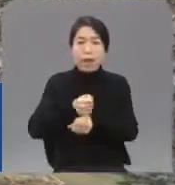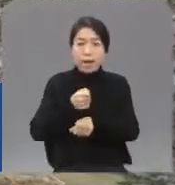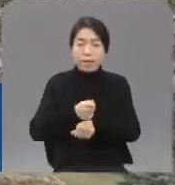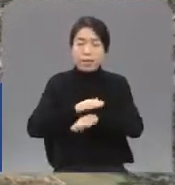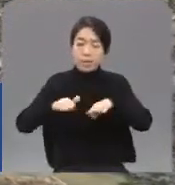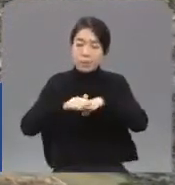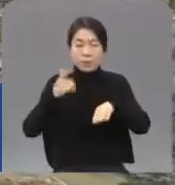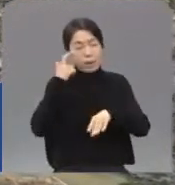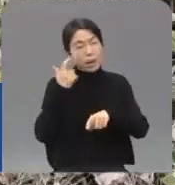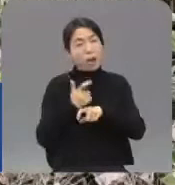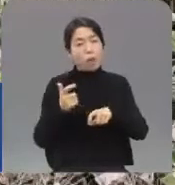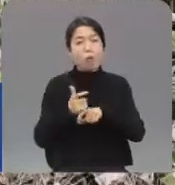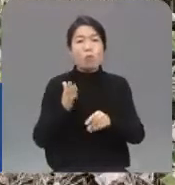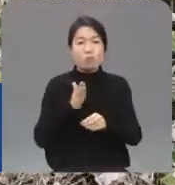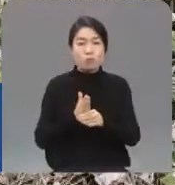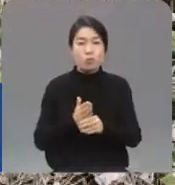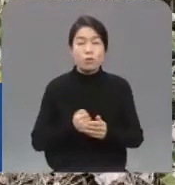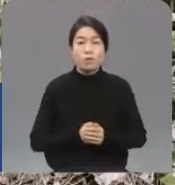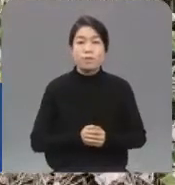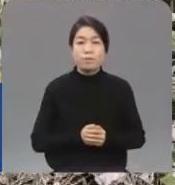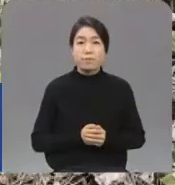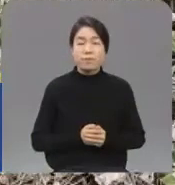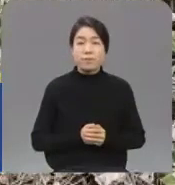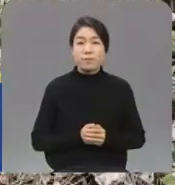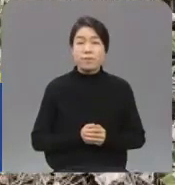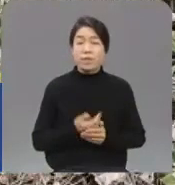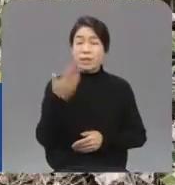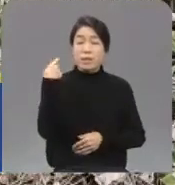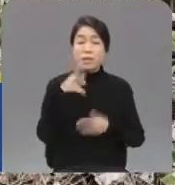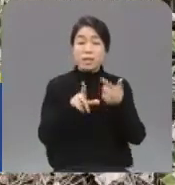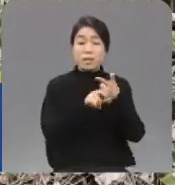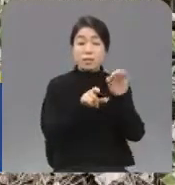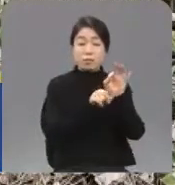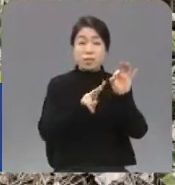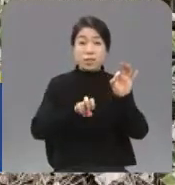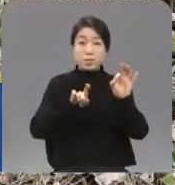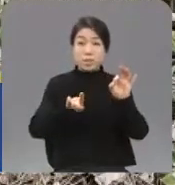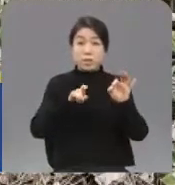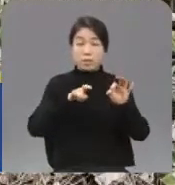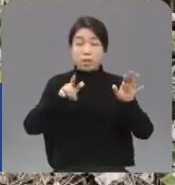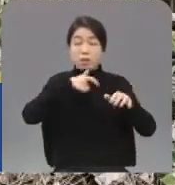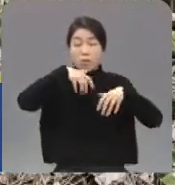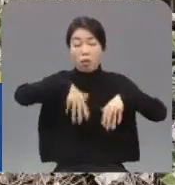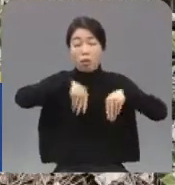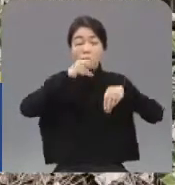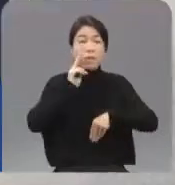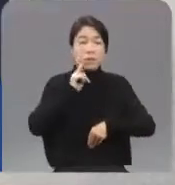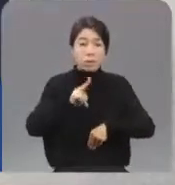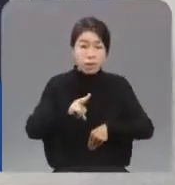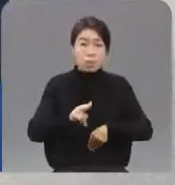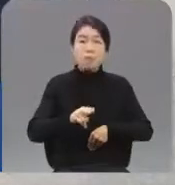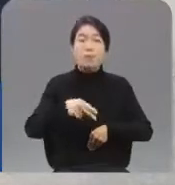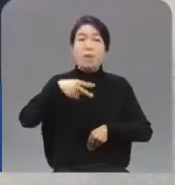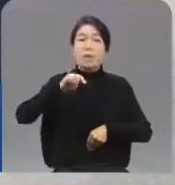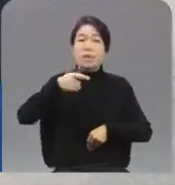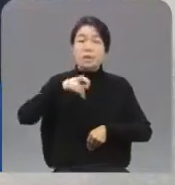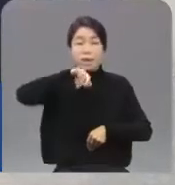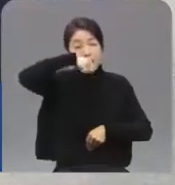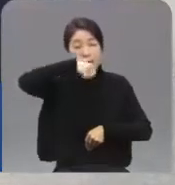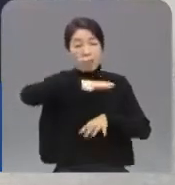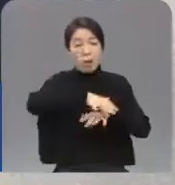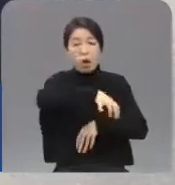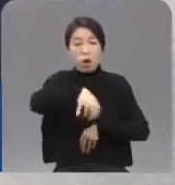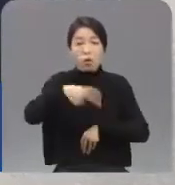마련에 고심하고 있습니다 공군은 지난 21일 가을 가뭄이 심각한 금산면 산정 양파단지 등